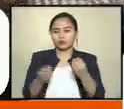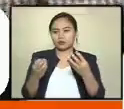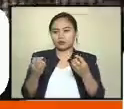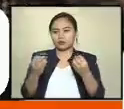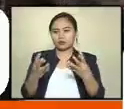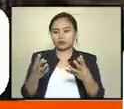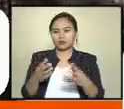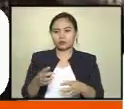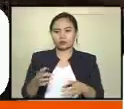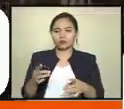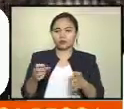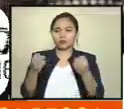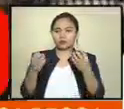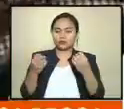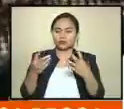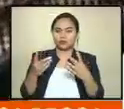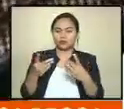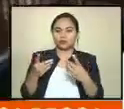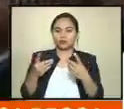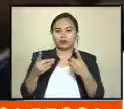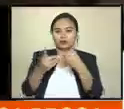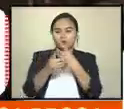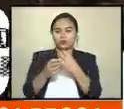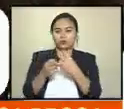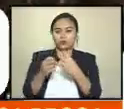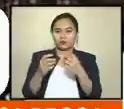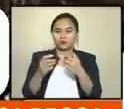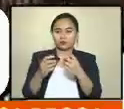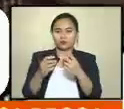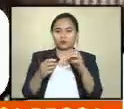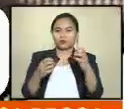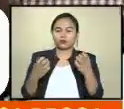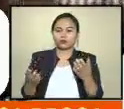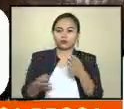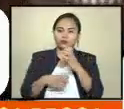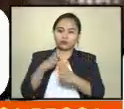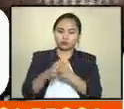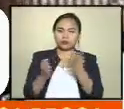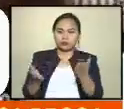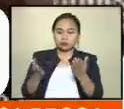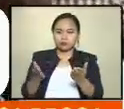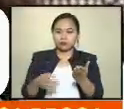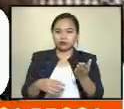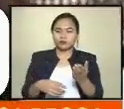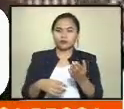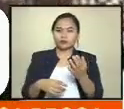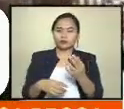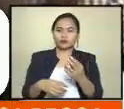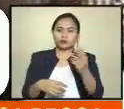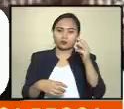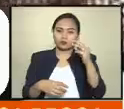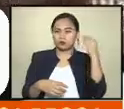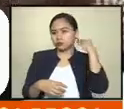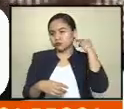Ang dami pang disaster nitong taon na to. Yung sa amin lang, tapos yung mga earthquake na sunod-sunod sa Mindanao. Di syempre, hindi mo mabibintang yung